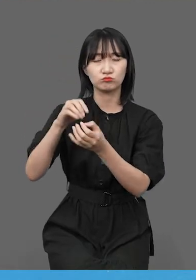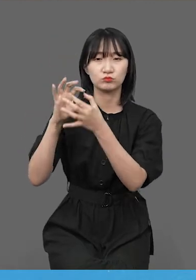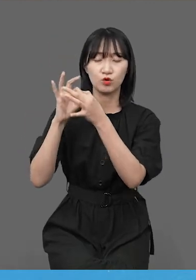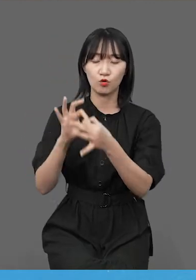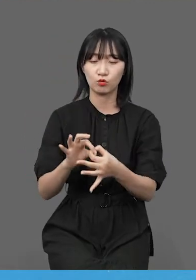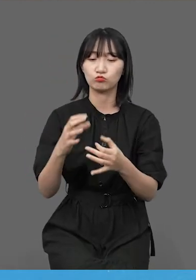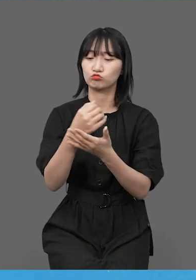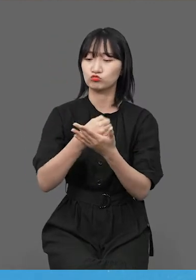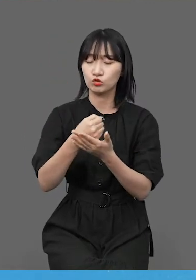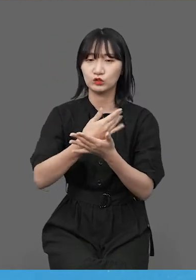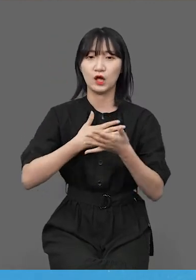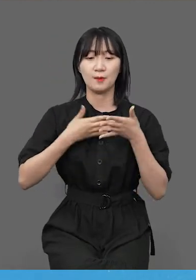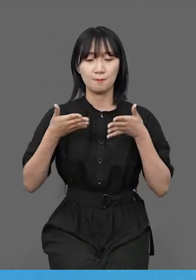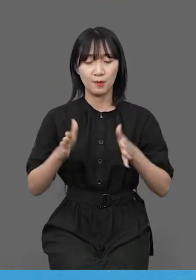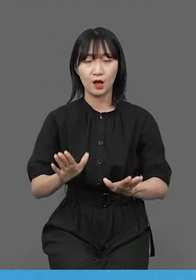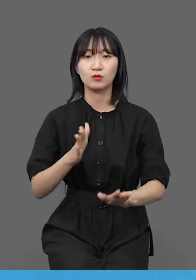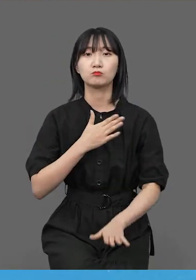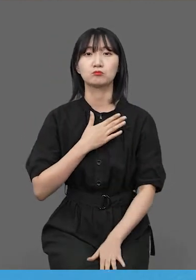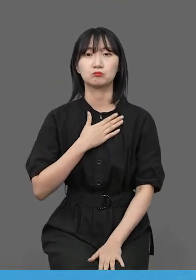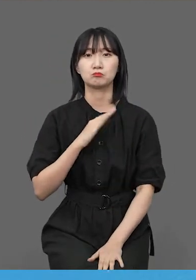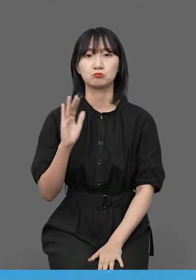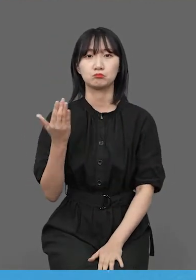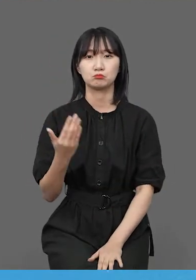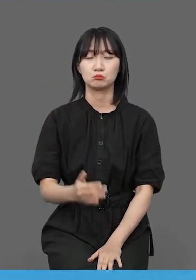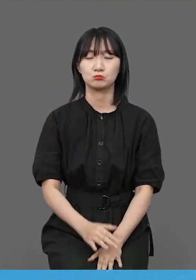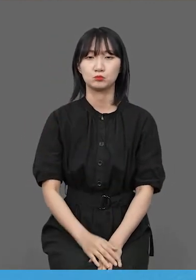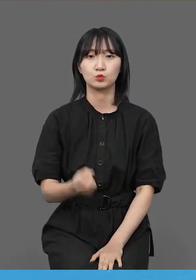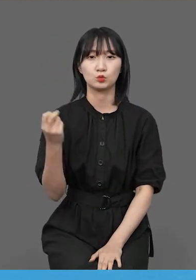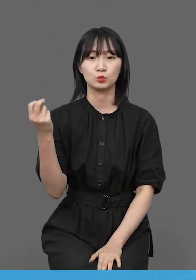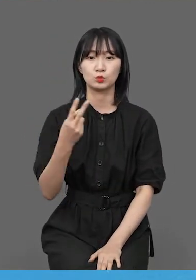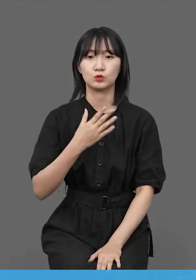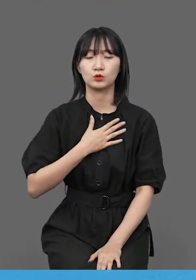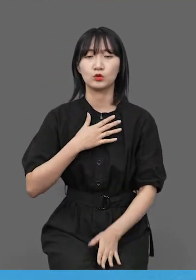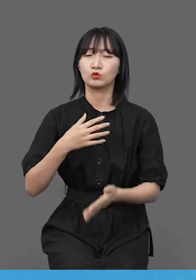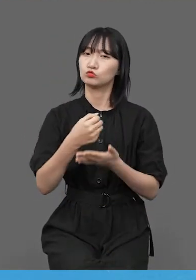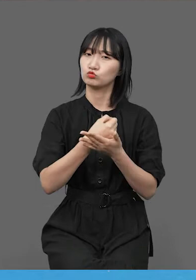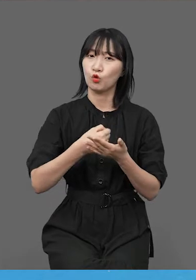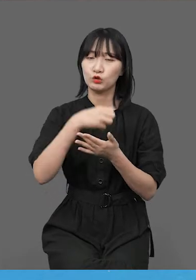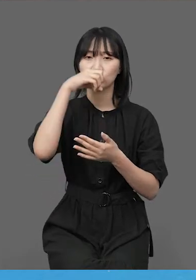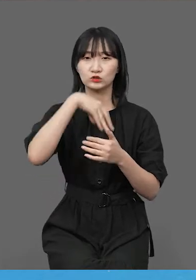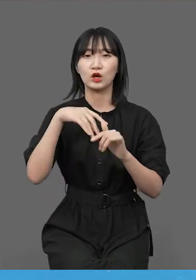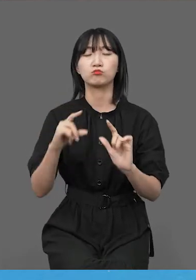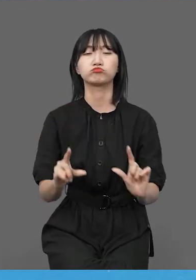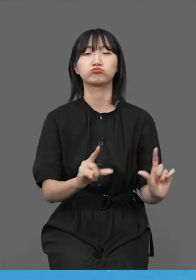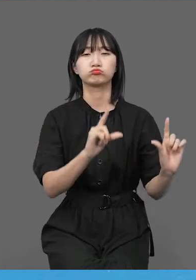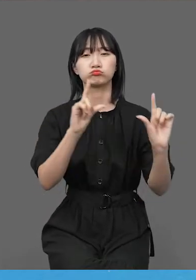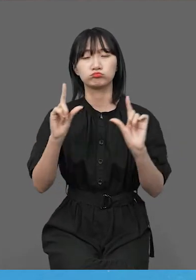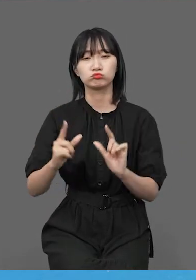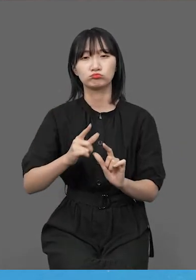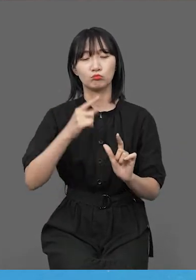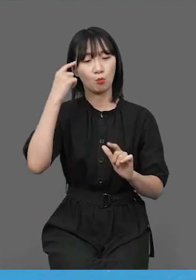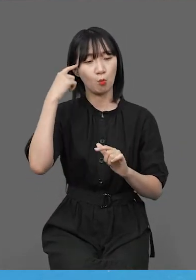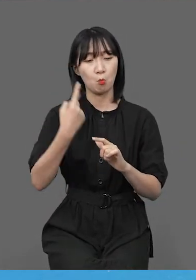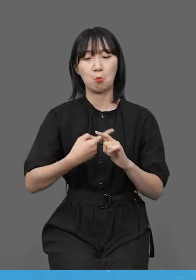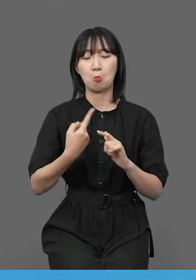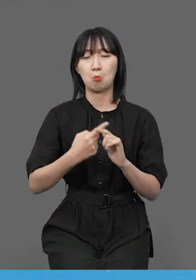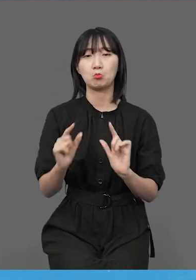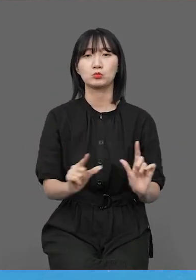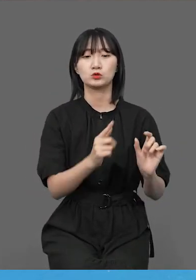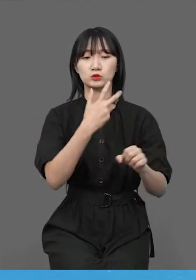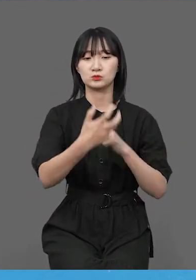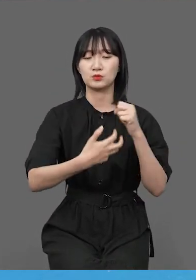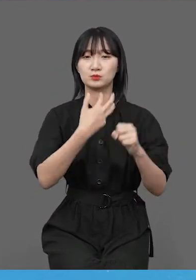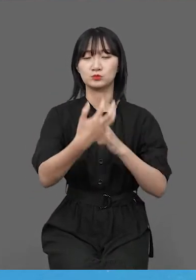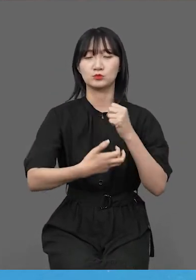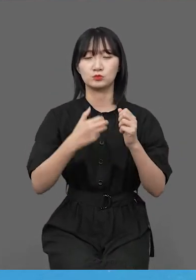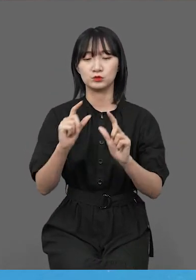아들을 낳으셨는데 그게 제가 되는 거거든요. 그리고 저는 우연히 그렇게 살다가 뭐 7, 80년 살겠죠. 살다가